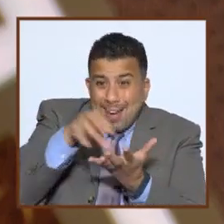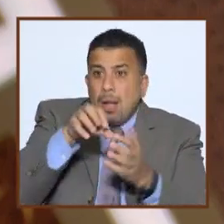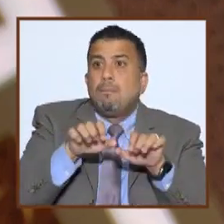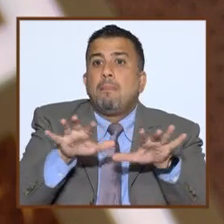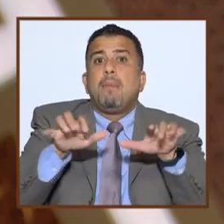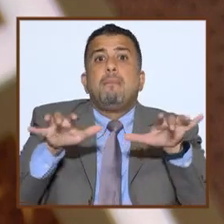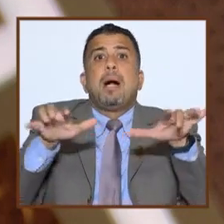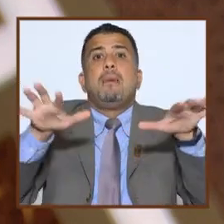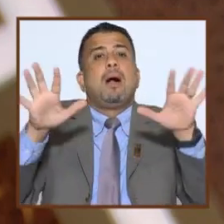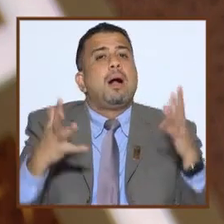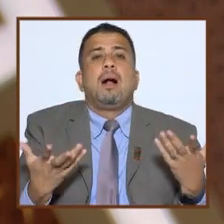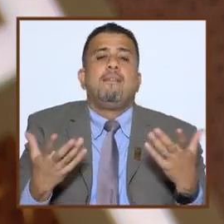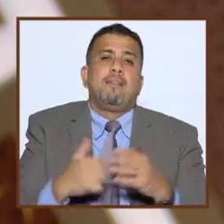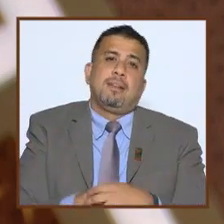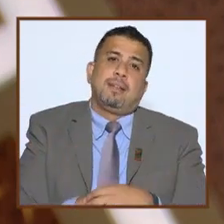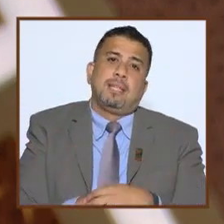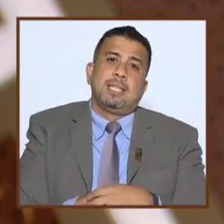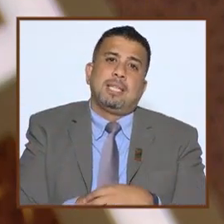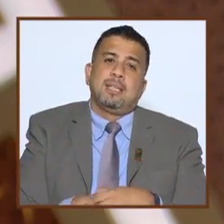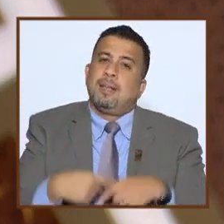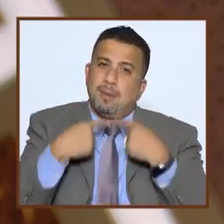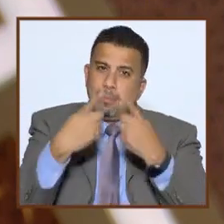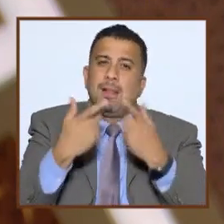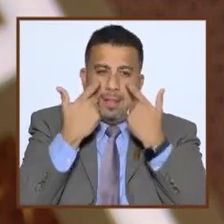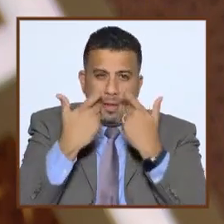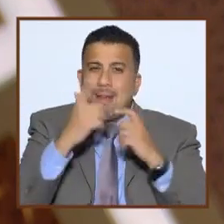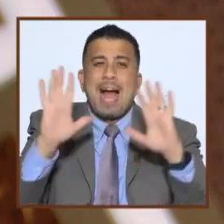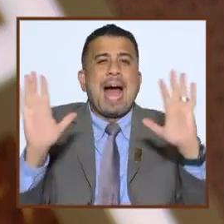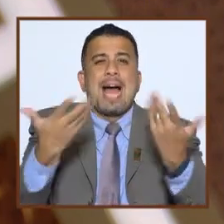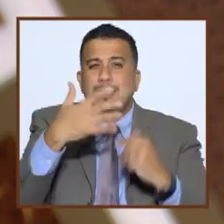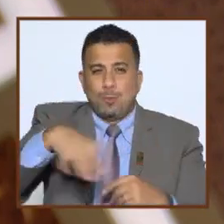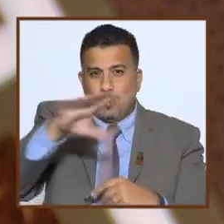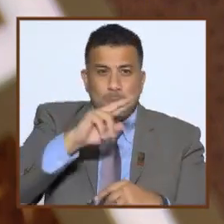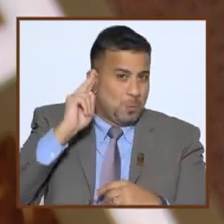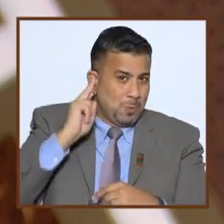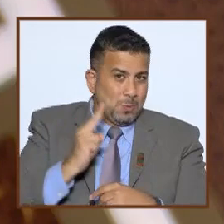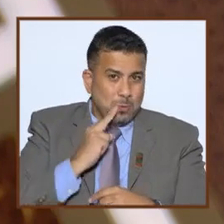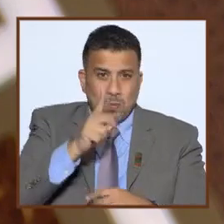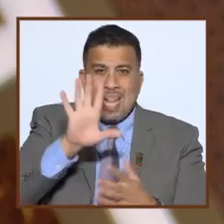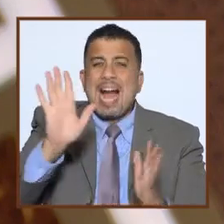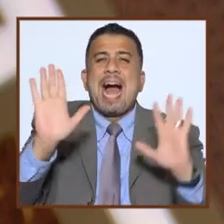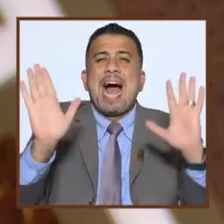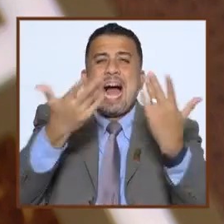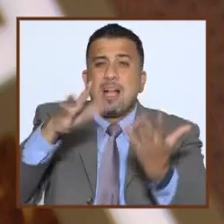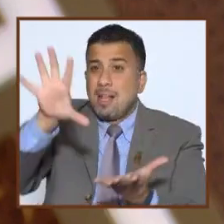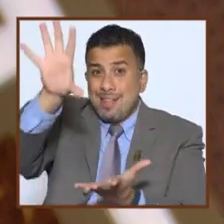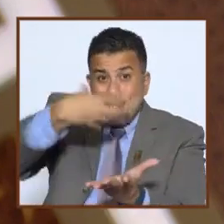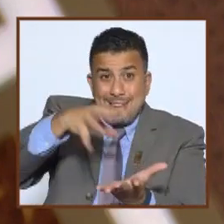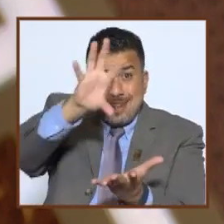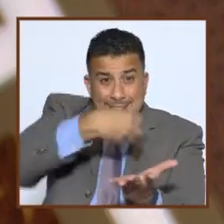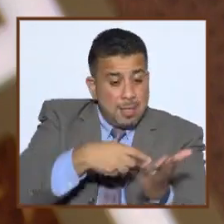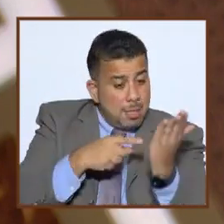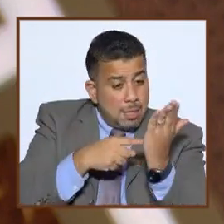اللي حصل منك ونحن دائما في البرنامج هذا الغيره نقول للناس عليكم بالتواداء عليكم بالحلم عليكم